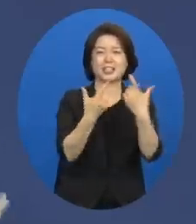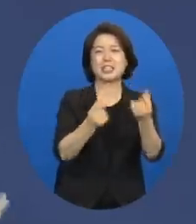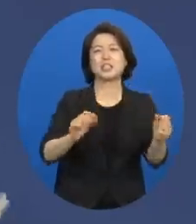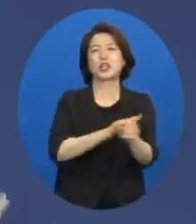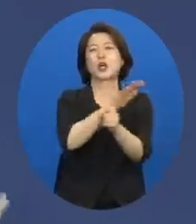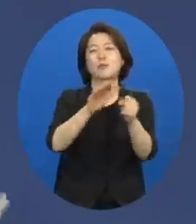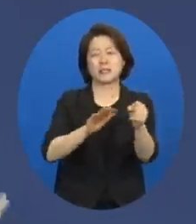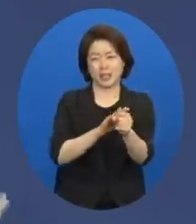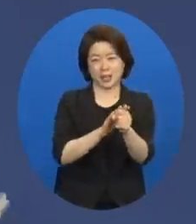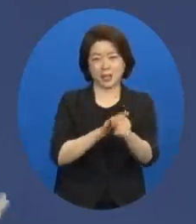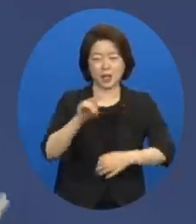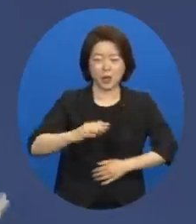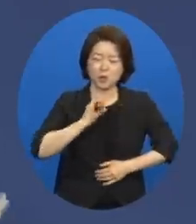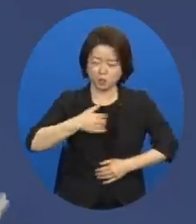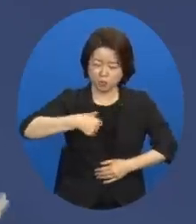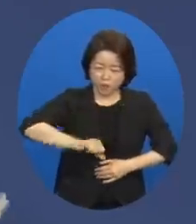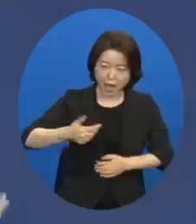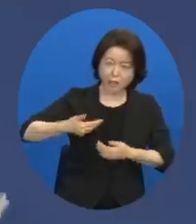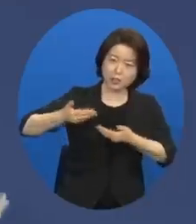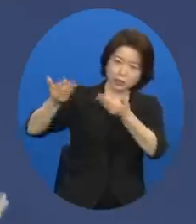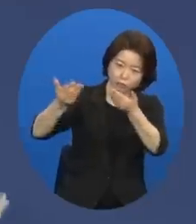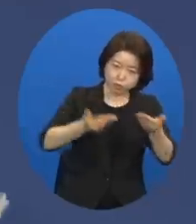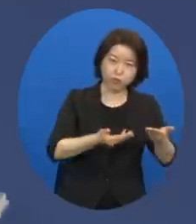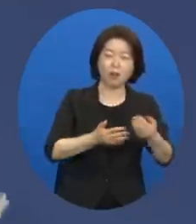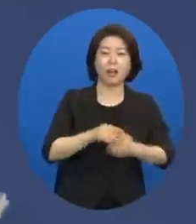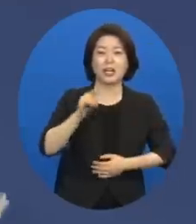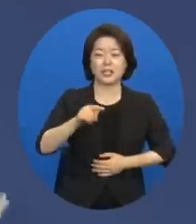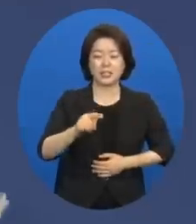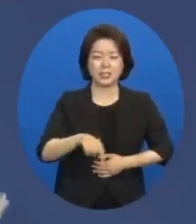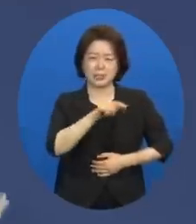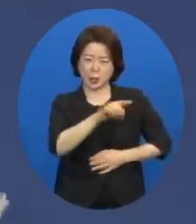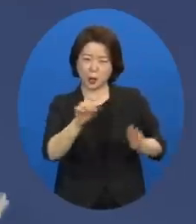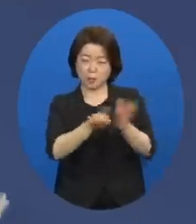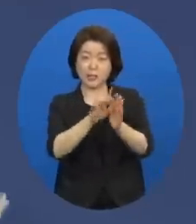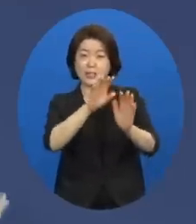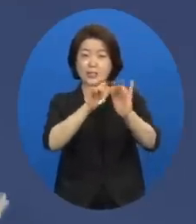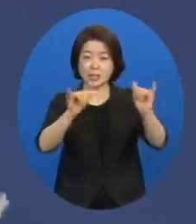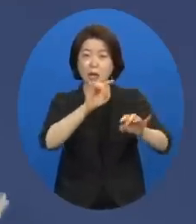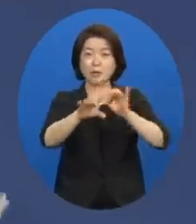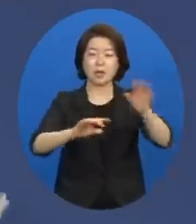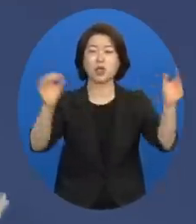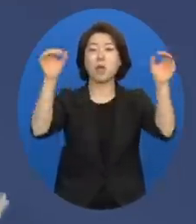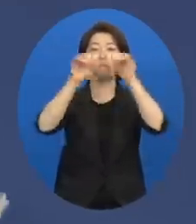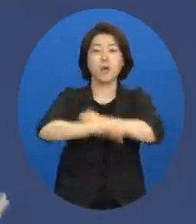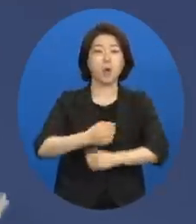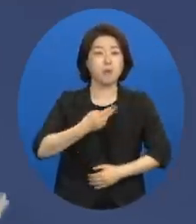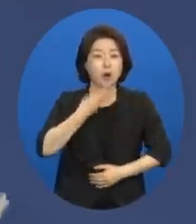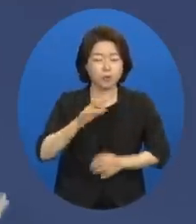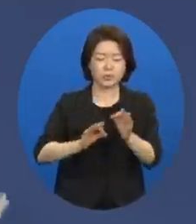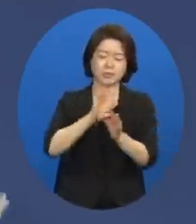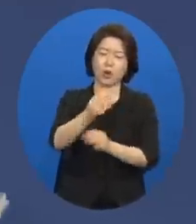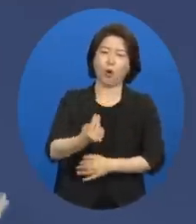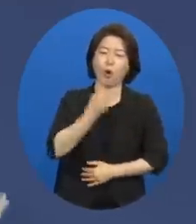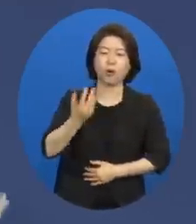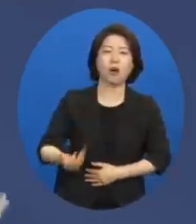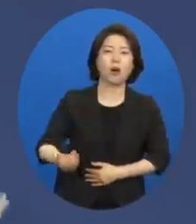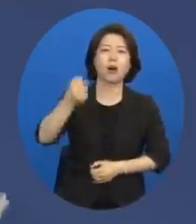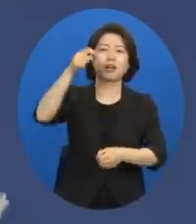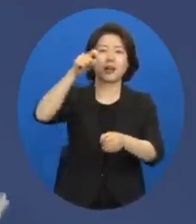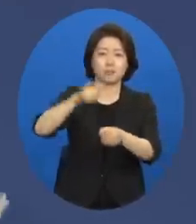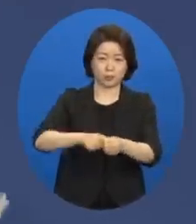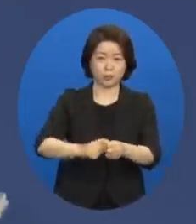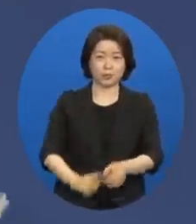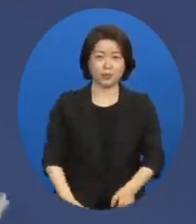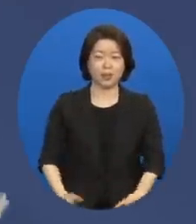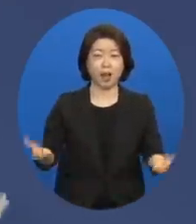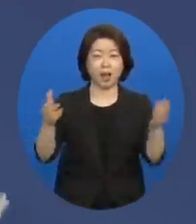이처럼 사랑하사 독생자를 주셨으니 이는 저를 믿는 자마다 멸망치 않고 영생을 얻게 하려